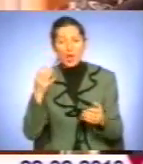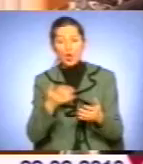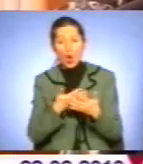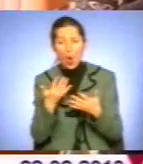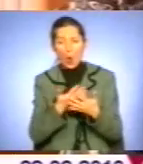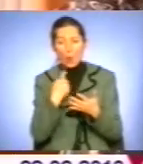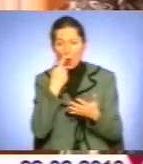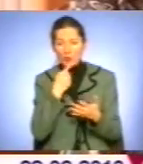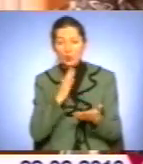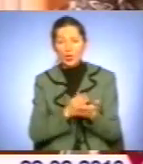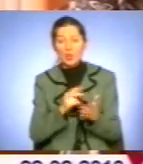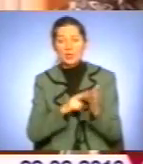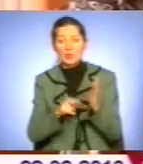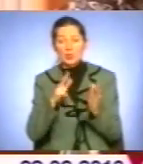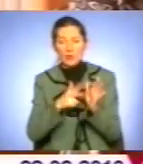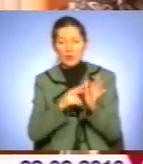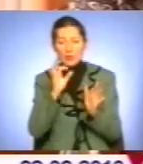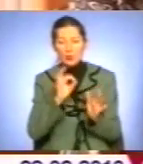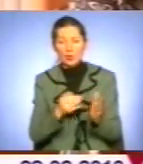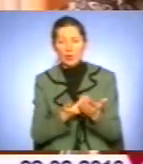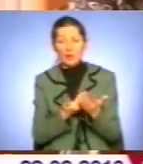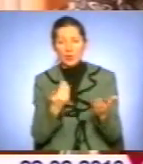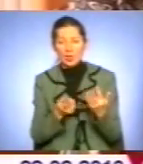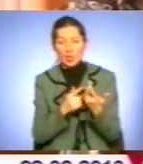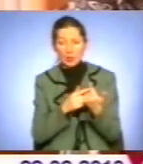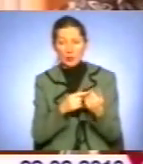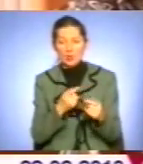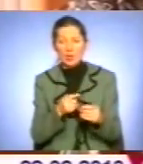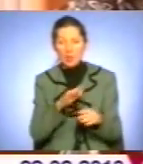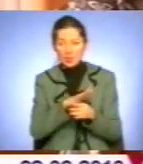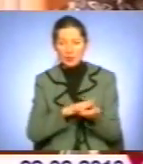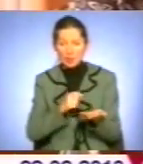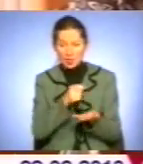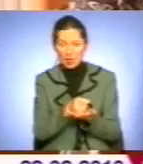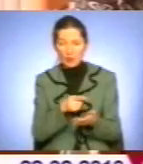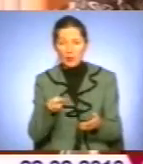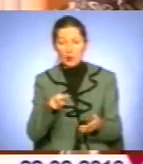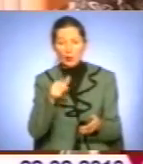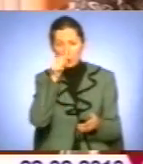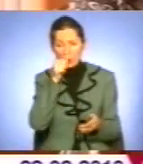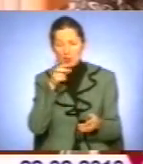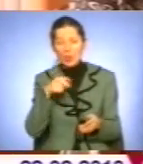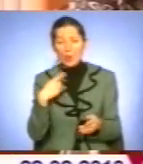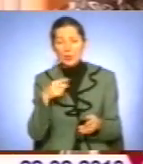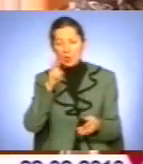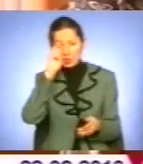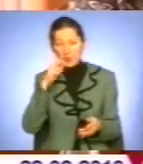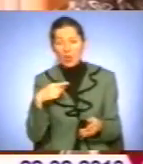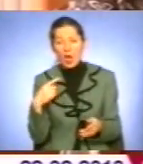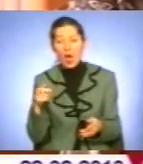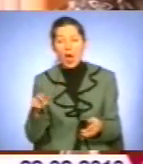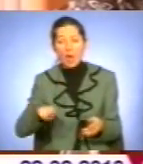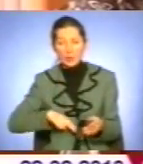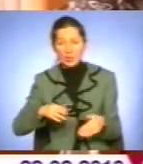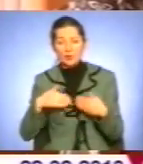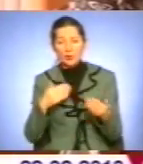58% від кількості поданих заяв. В лютому цього року обласна державна адміністрація також звернулася до Держкомтелерадіо з